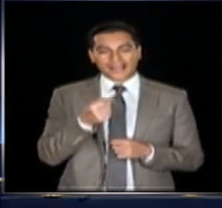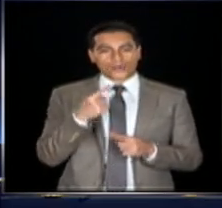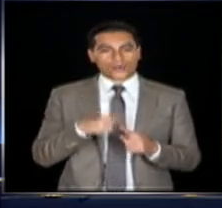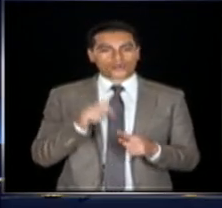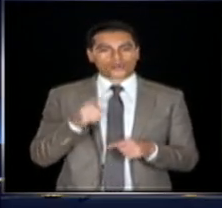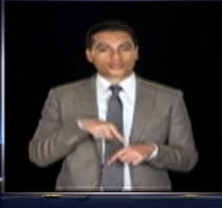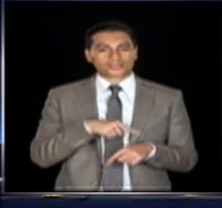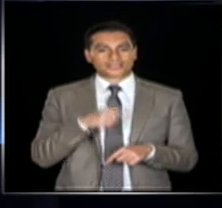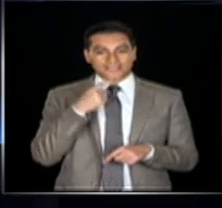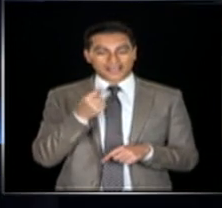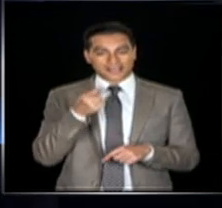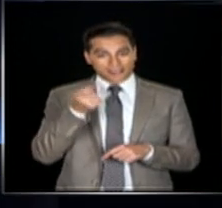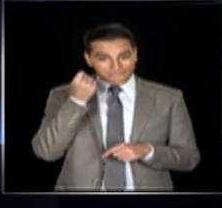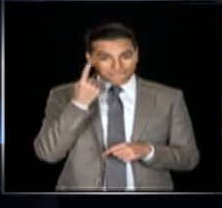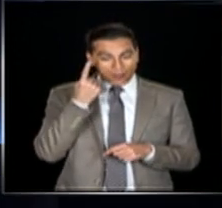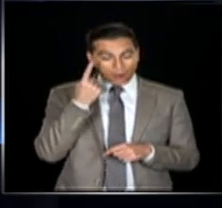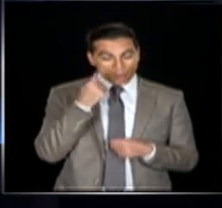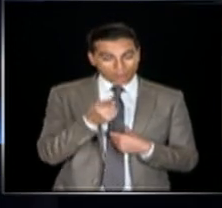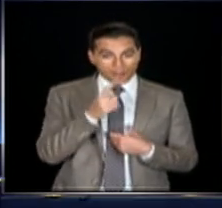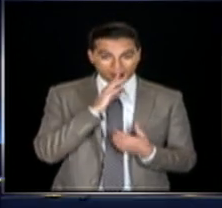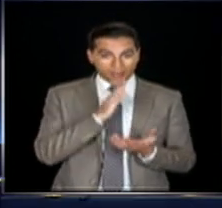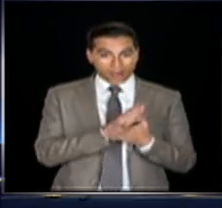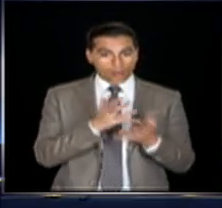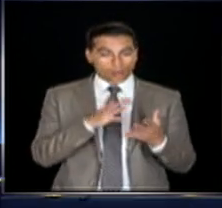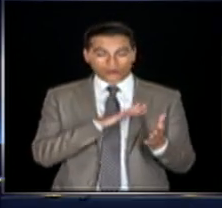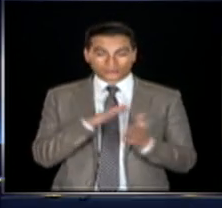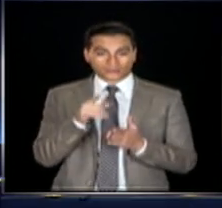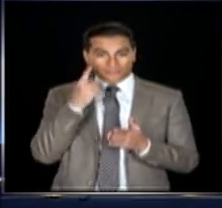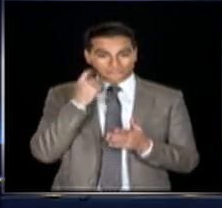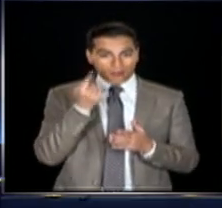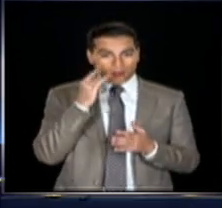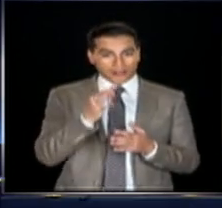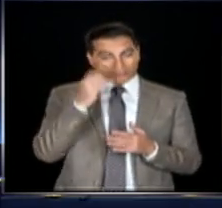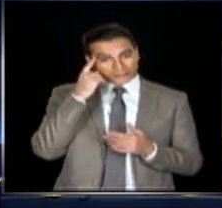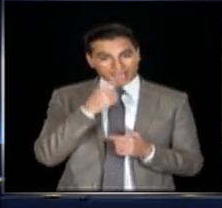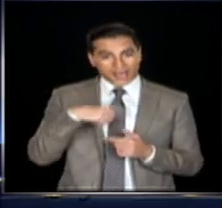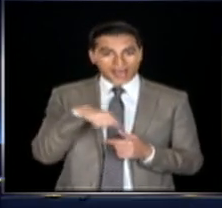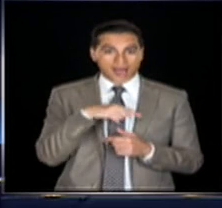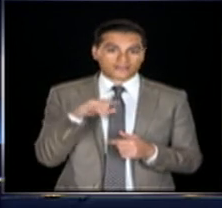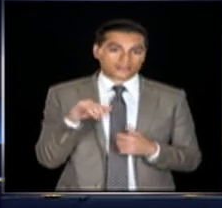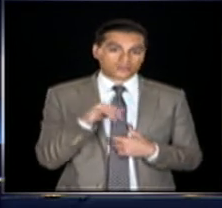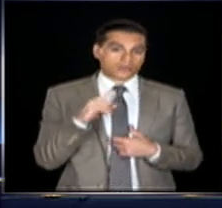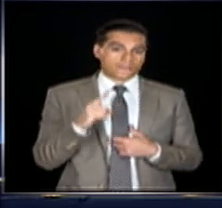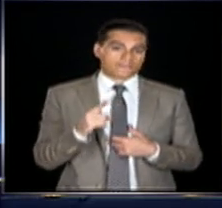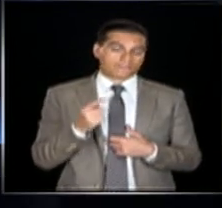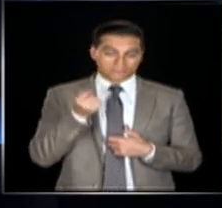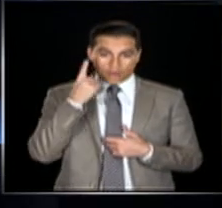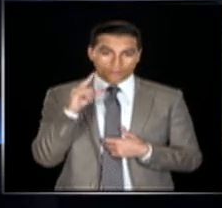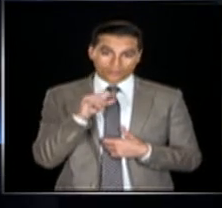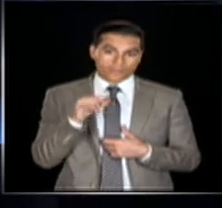6 دقايق و12 ثانية. دي معلومة بغض النظر عن الكرة لازم تبقوا عارفينها. أنا